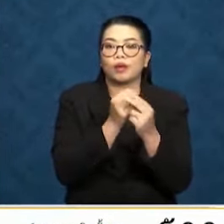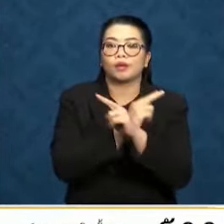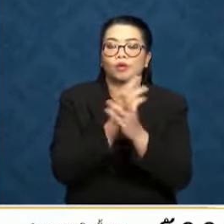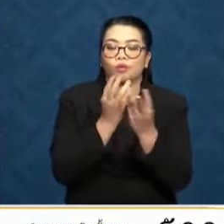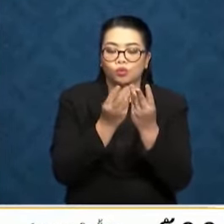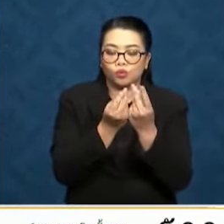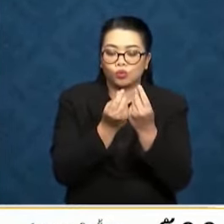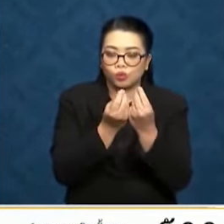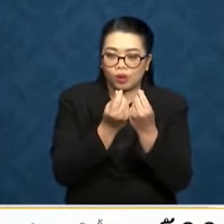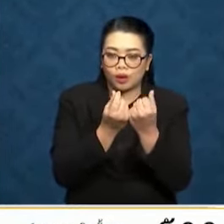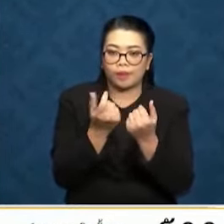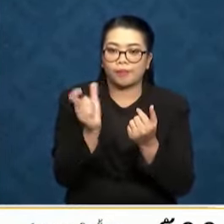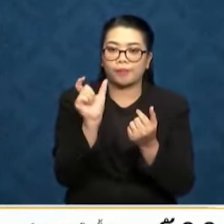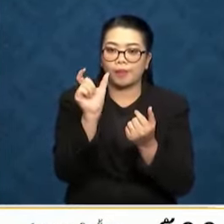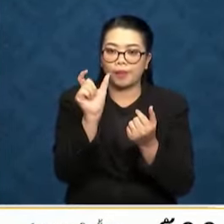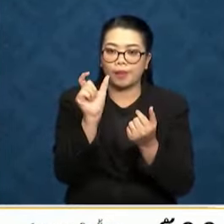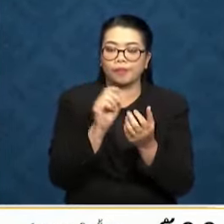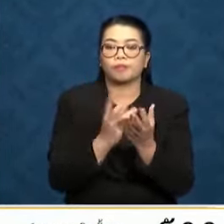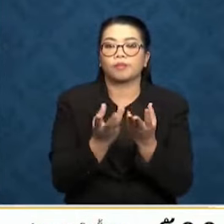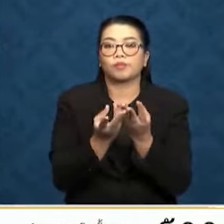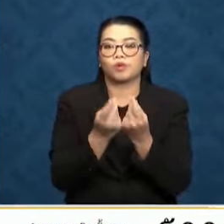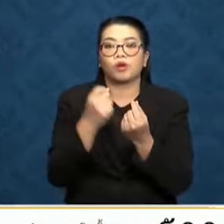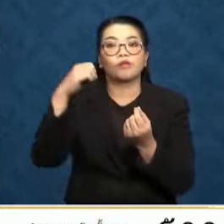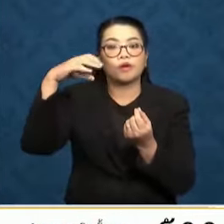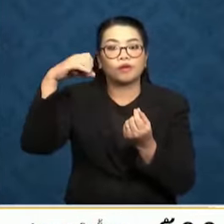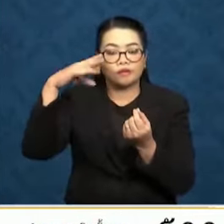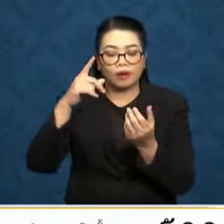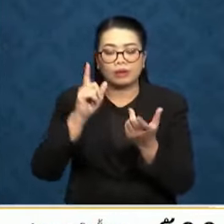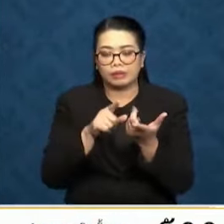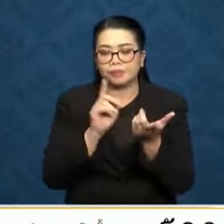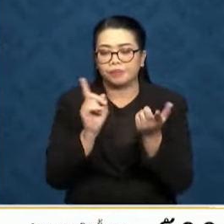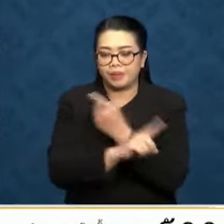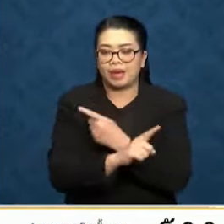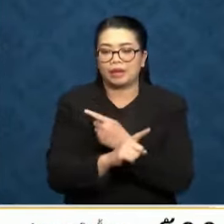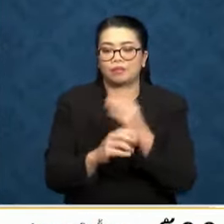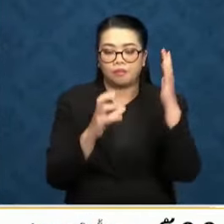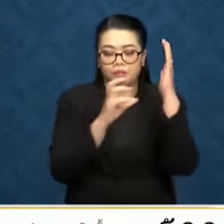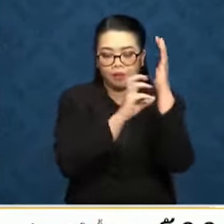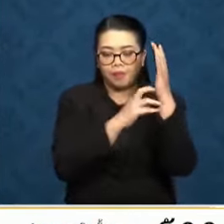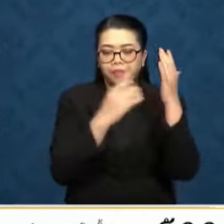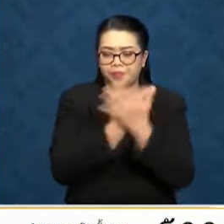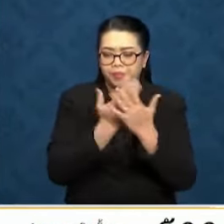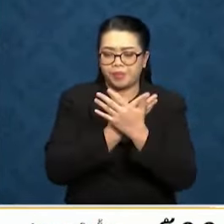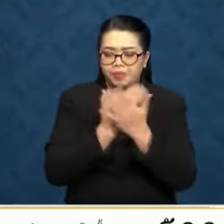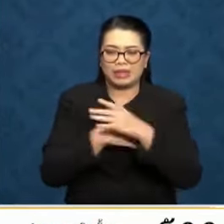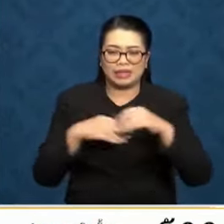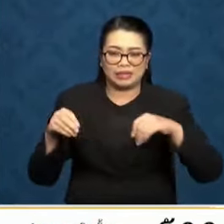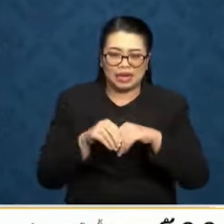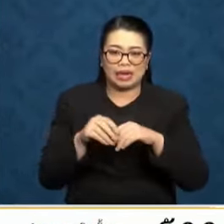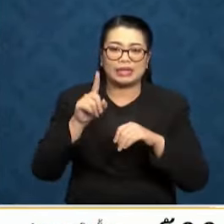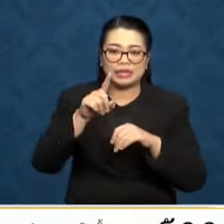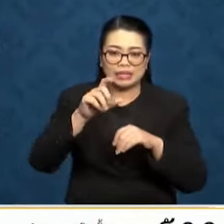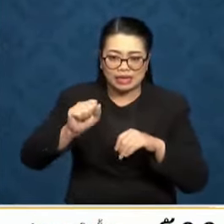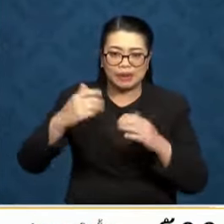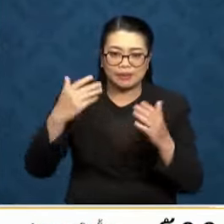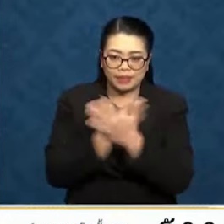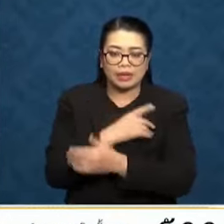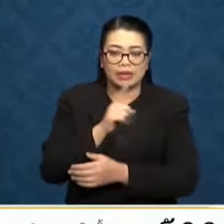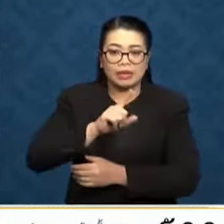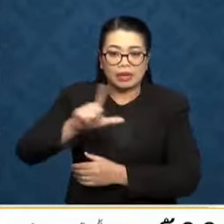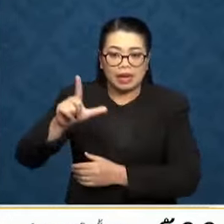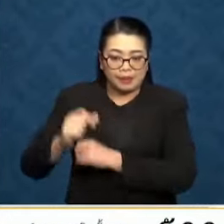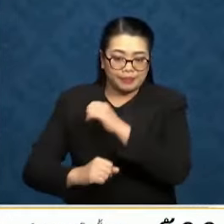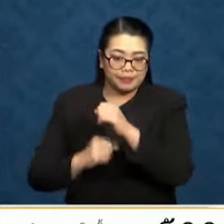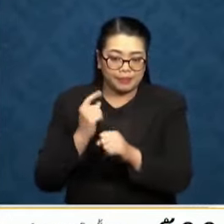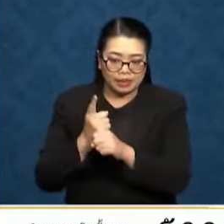ตัวซึ่งมันน้อยมากๆนะคะจริงๆเราต้องเปลี่ยนหลักแสนหรือว่าหลักล้านด้วยซ้ำค่ะนะคะตรงนี้เนี่ยถ้ารัฐบาล